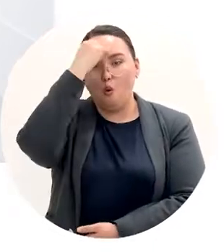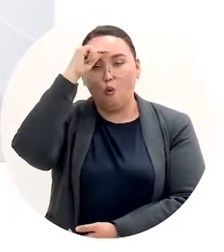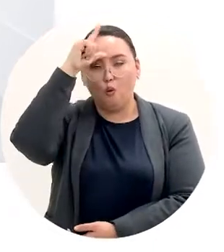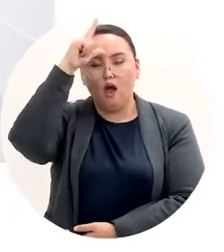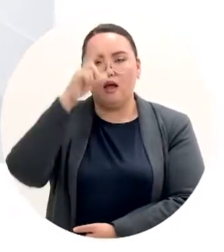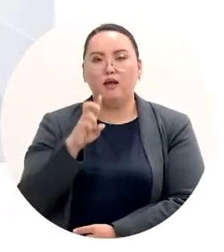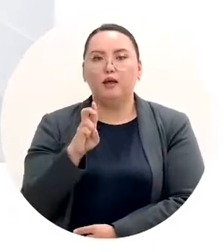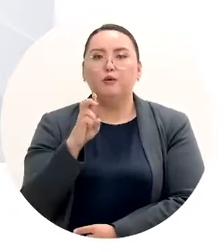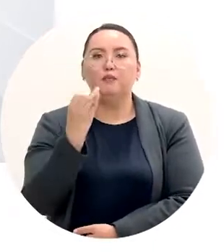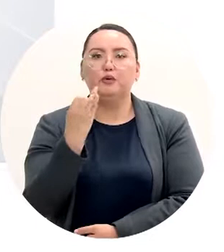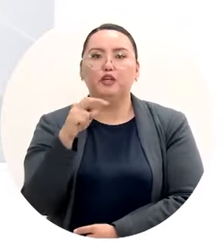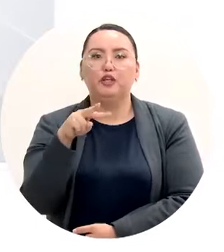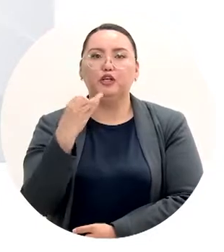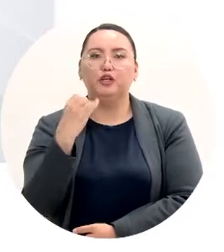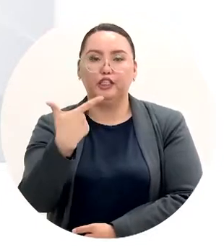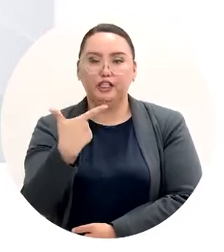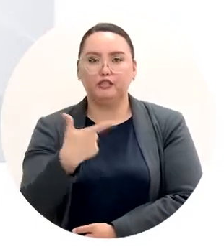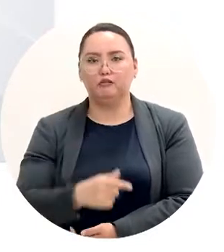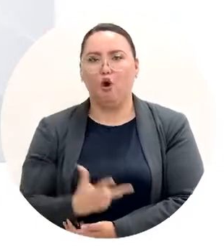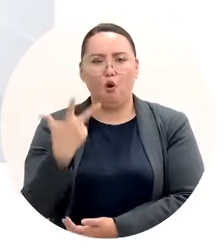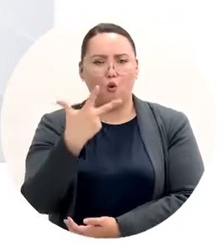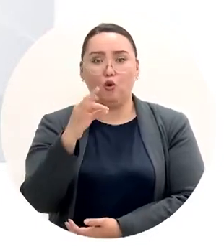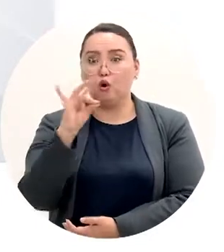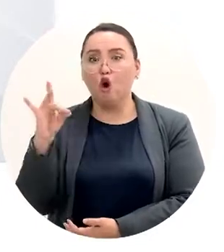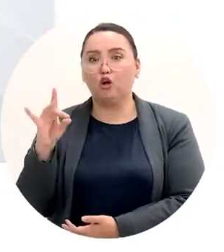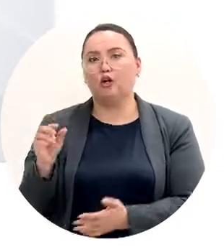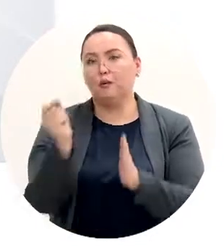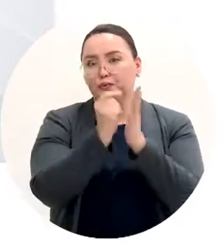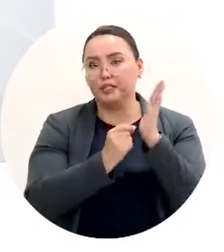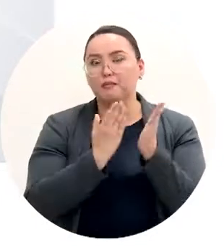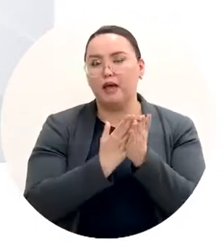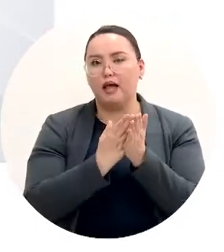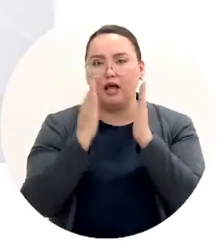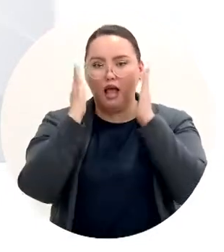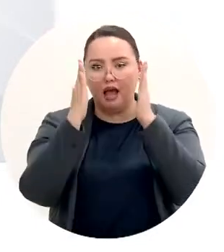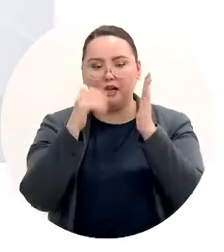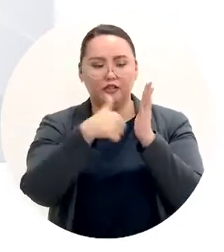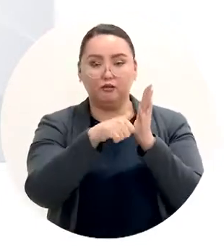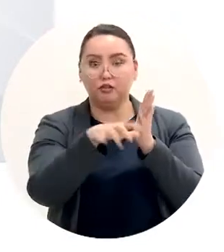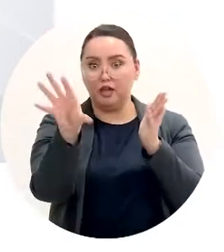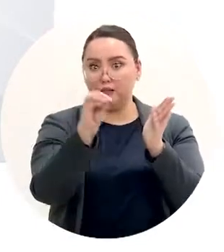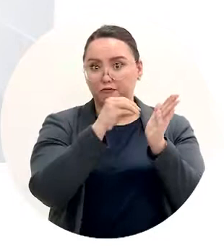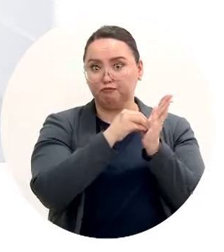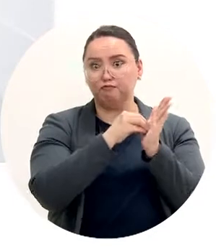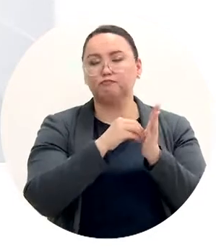монгол бичгээр бэлэг гэж бичиж байгааг хэдүүлээ тэмдэгтэй тэмдэглэж авцгаая.